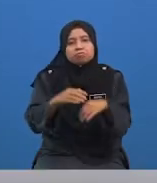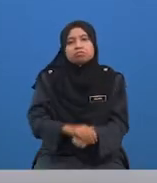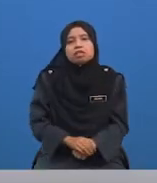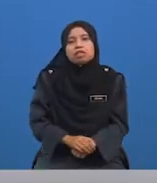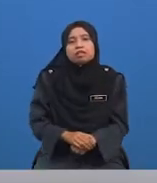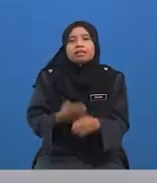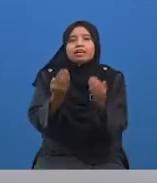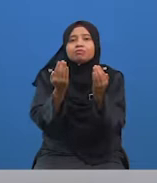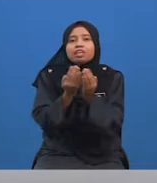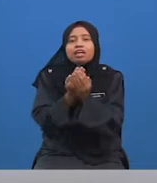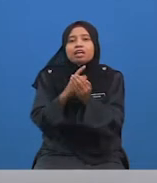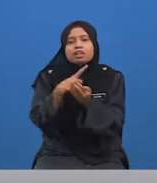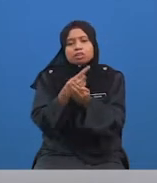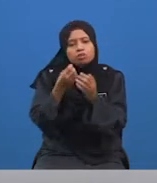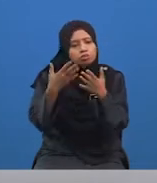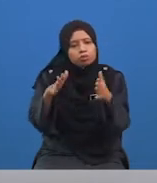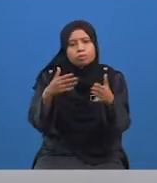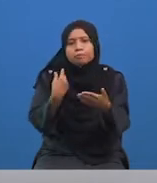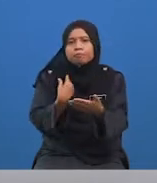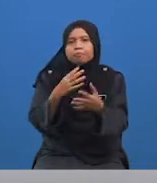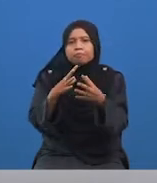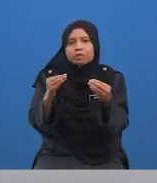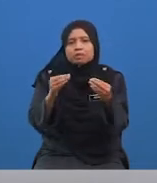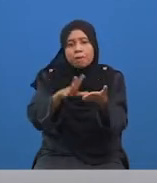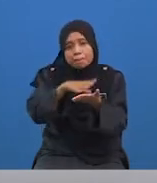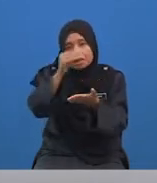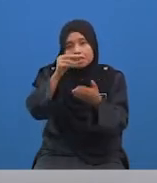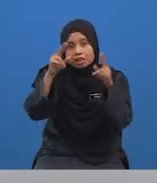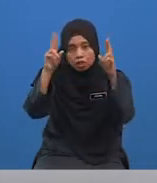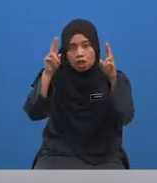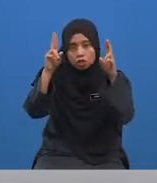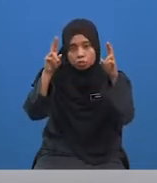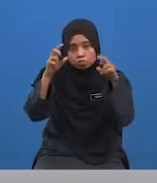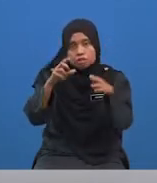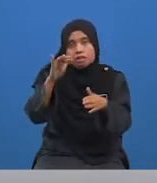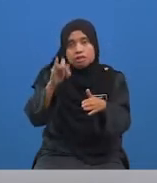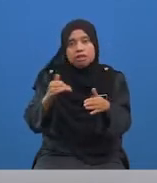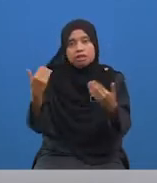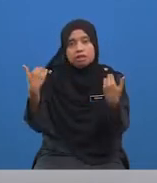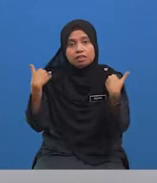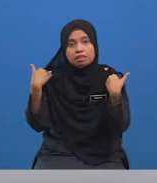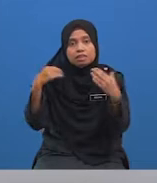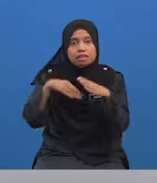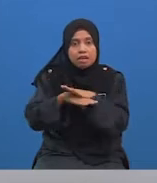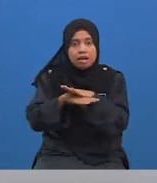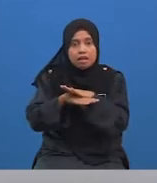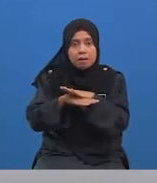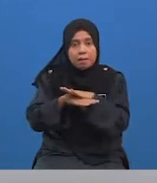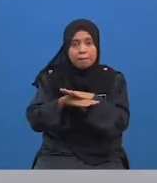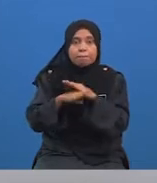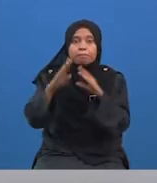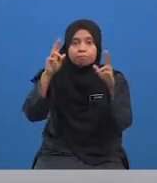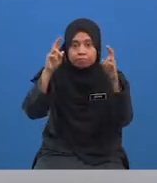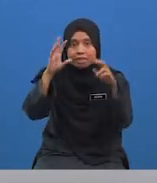Alhamdulillah, kita telah pun selesai mempelajari tajuk-tajuk yang ada dalam bab 6